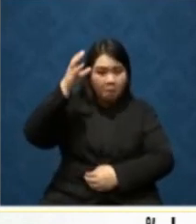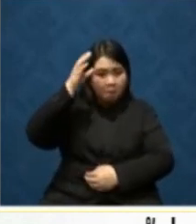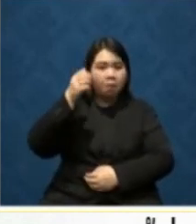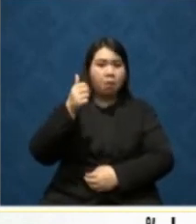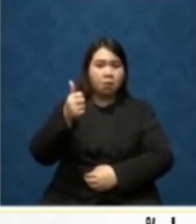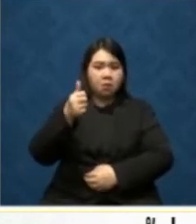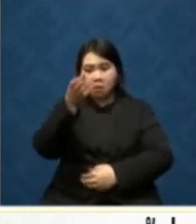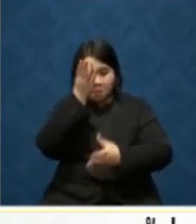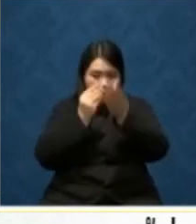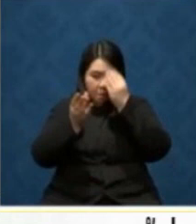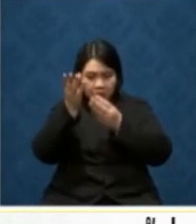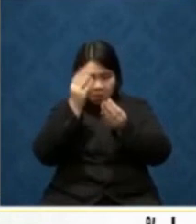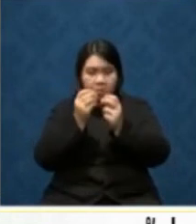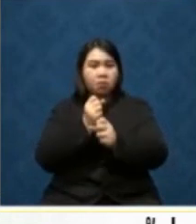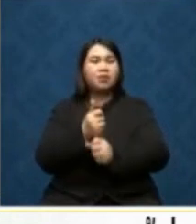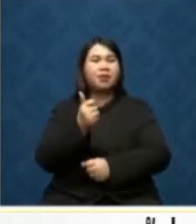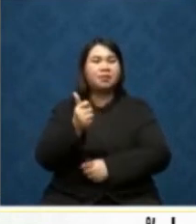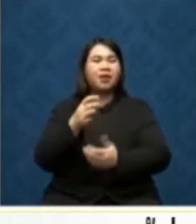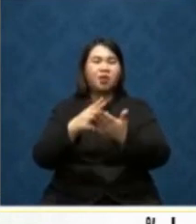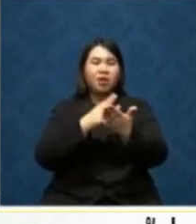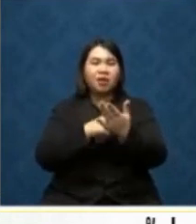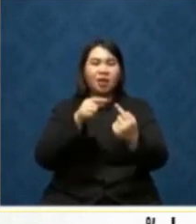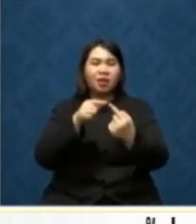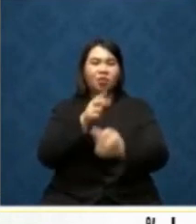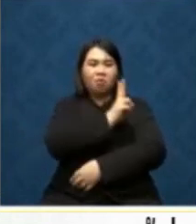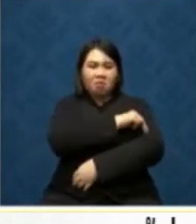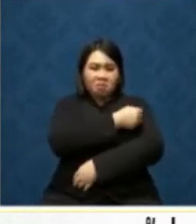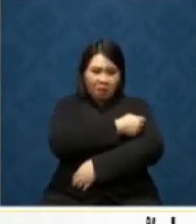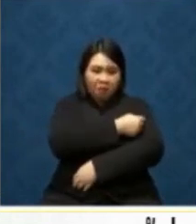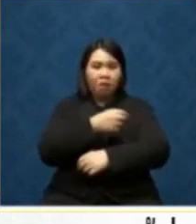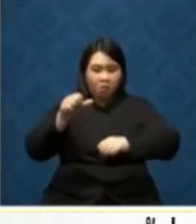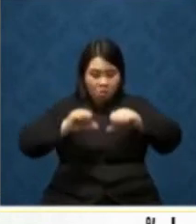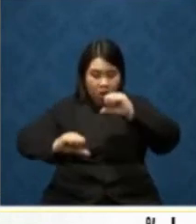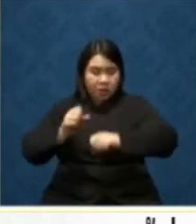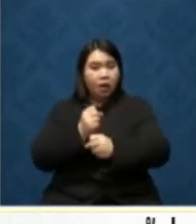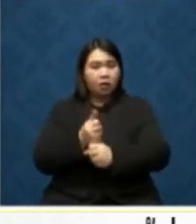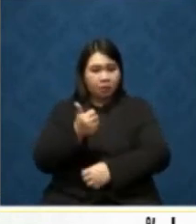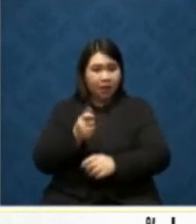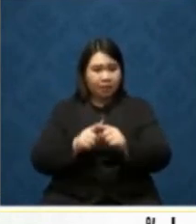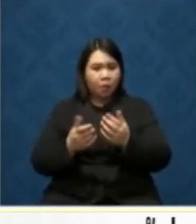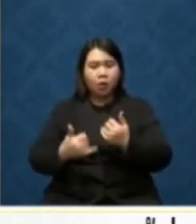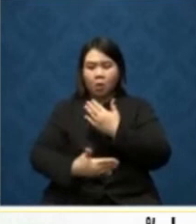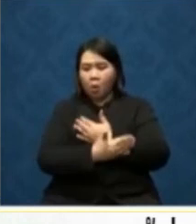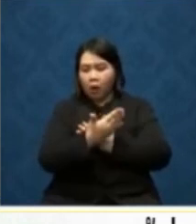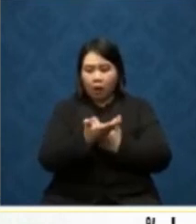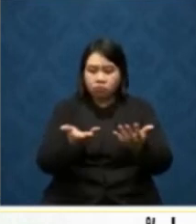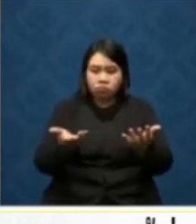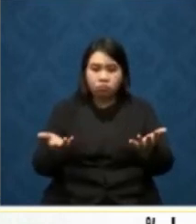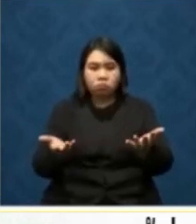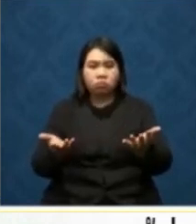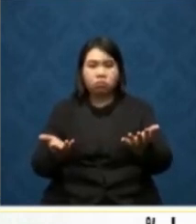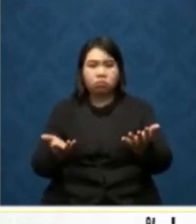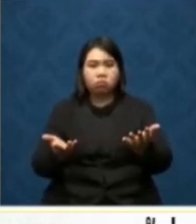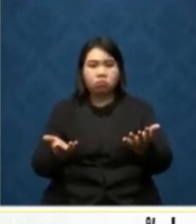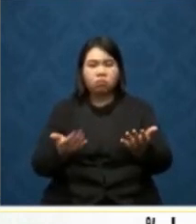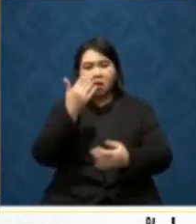ได้มาเรีนทัดงานแพทย์หลายคนมีมันสมอง มีปัญญา ที่จะศึกษาวิชาก